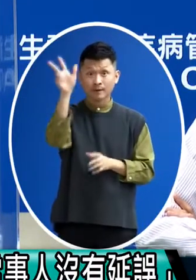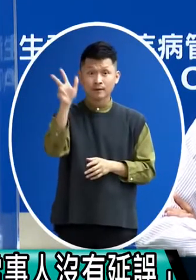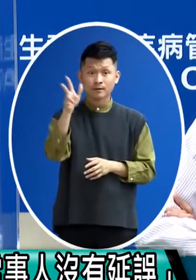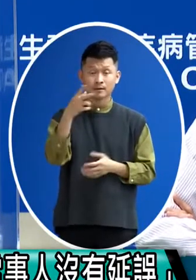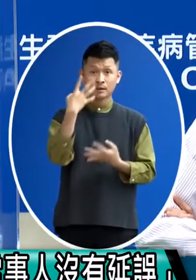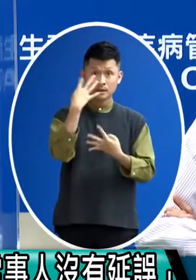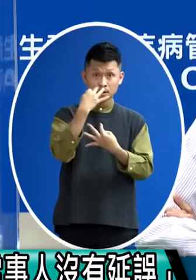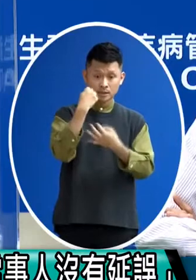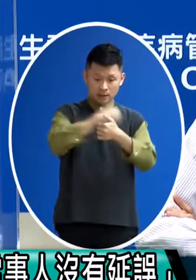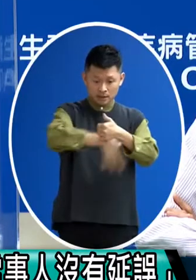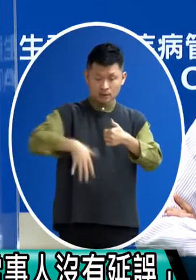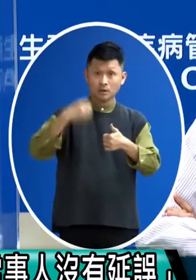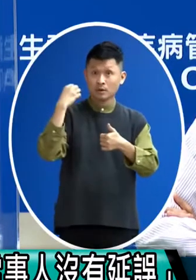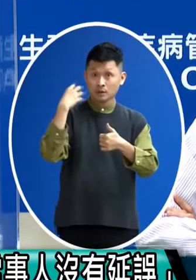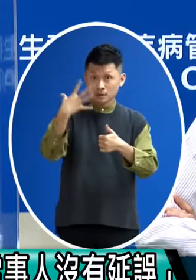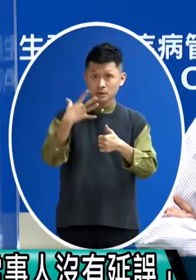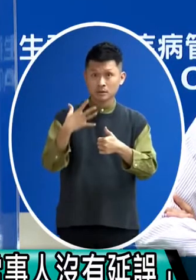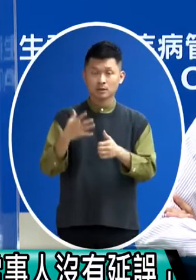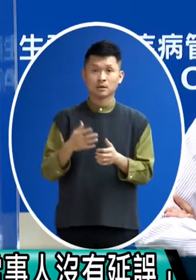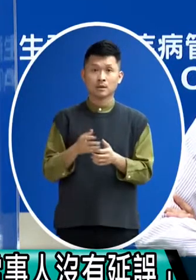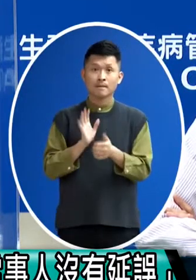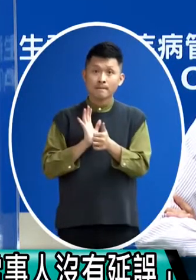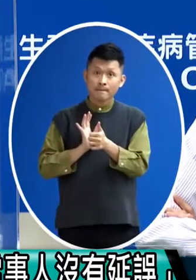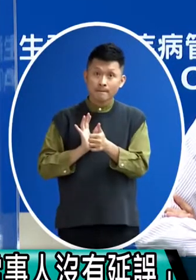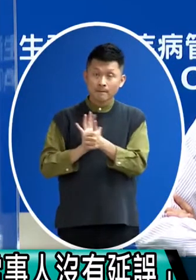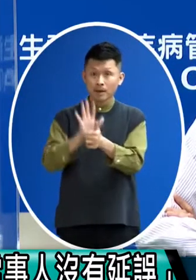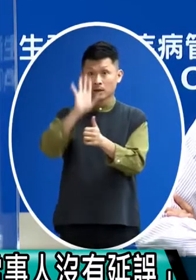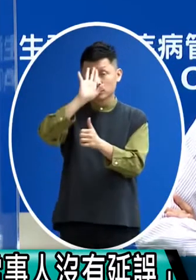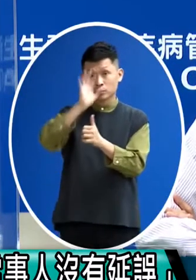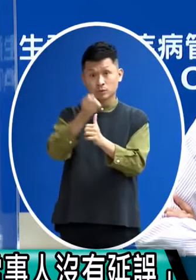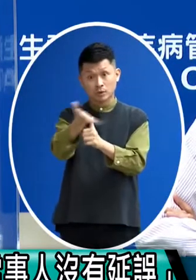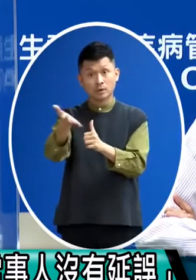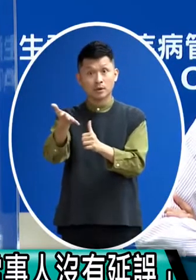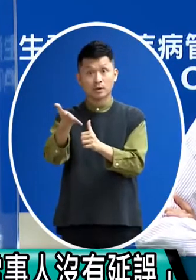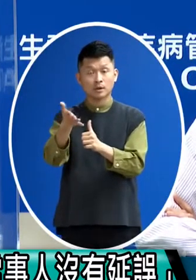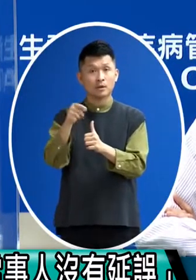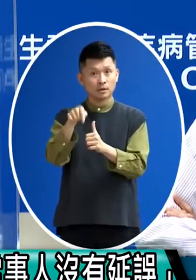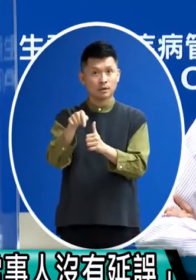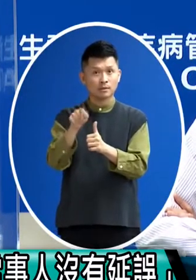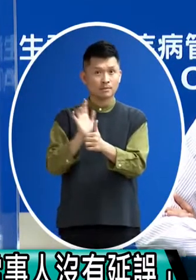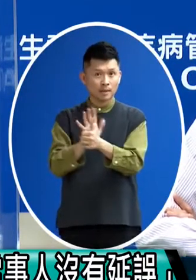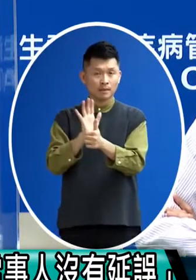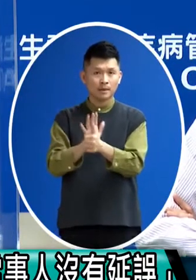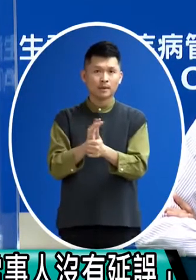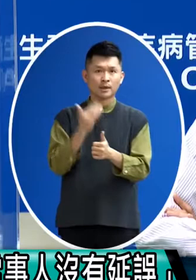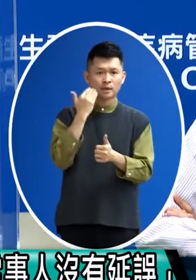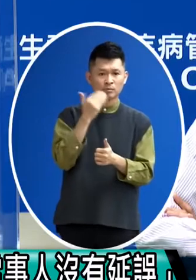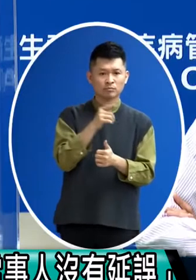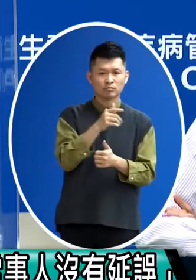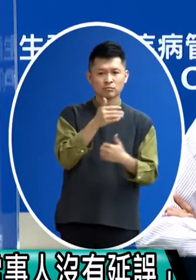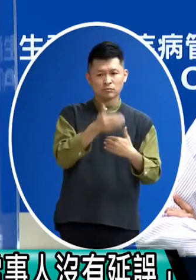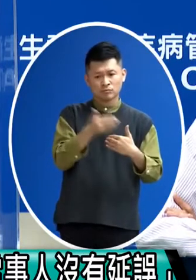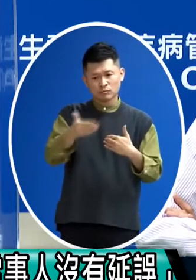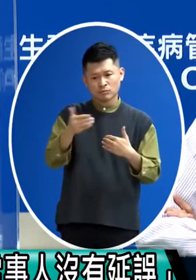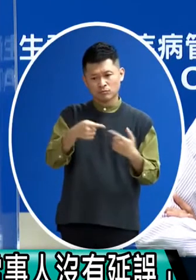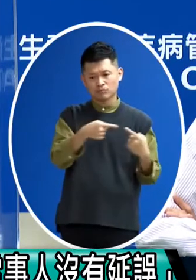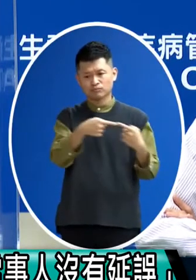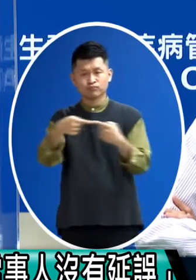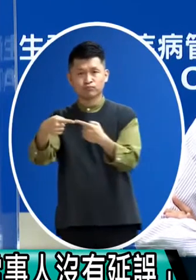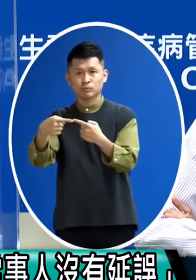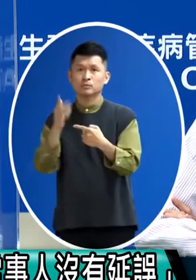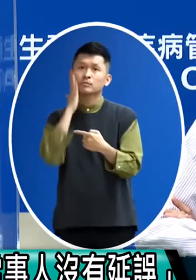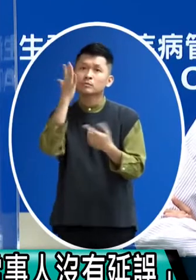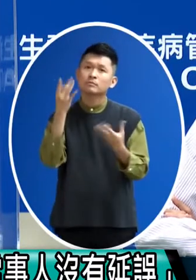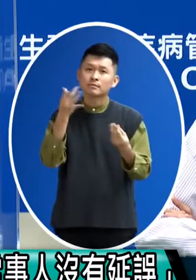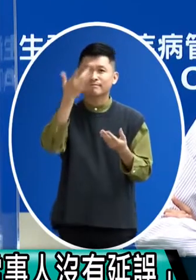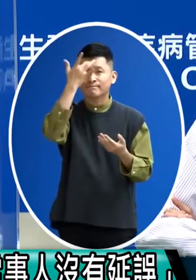来帮忙传染病这个系统来做。好，在流程的衔接上或许有一些不顺畅，但是在执